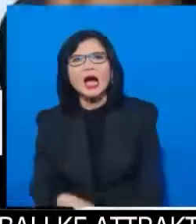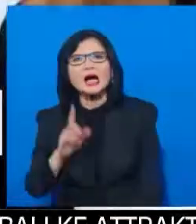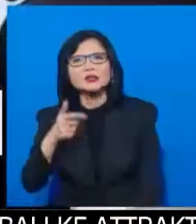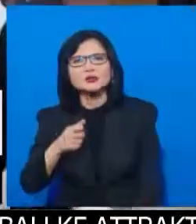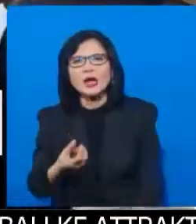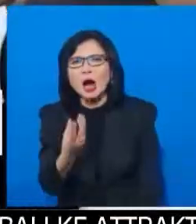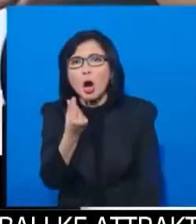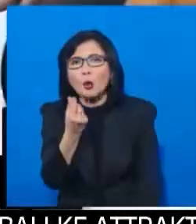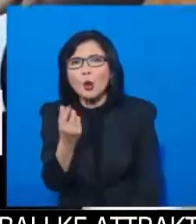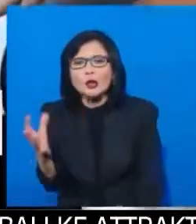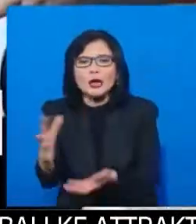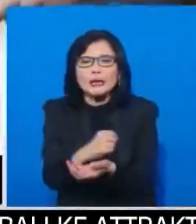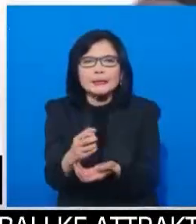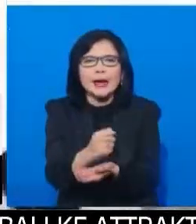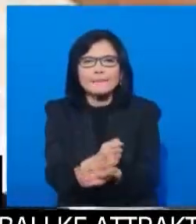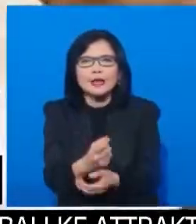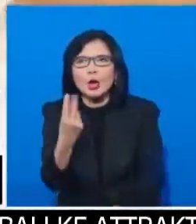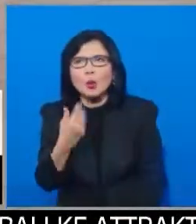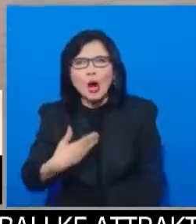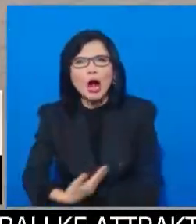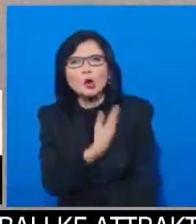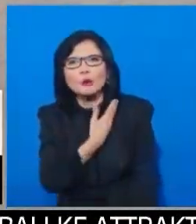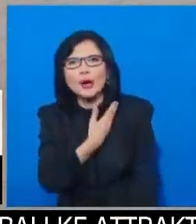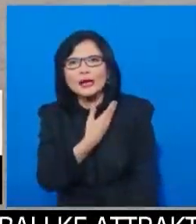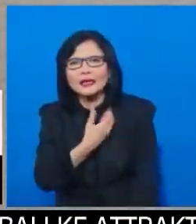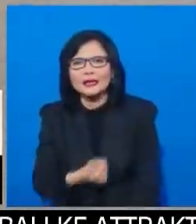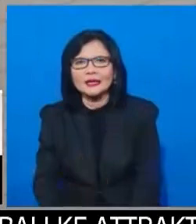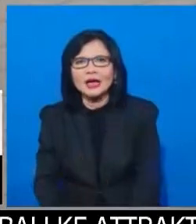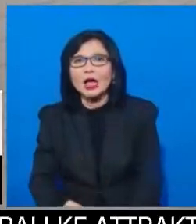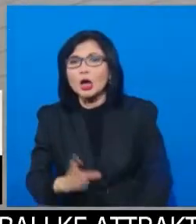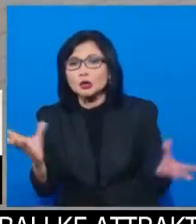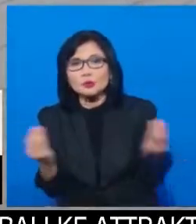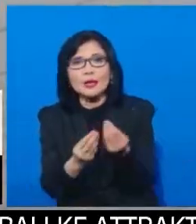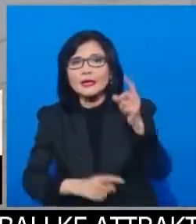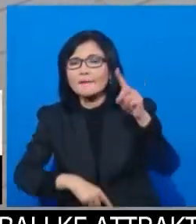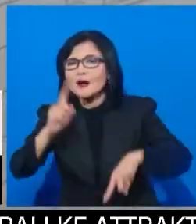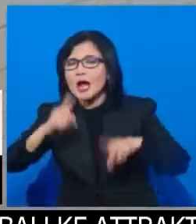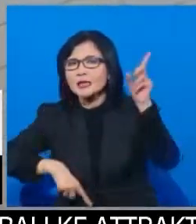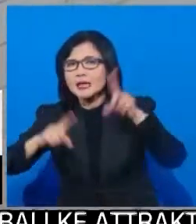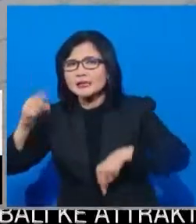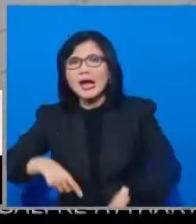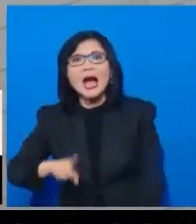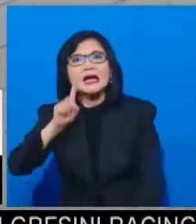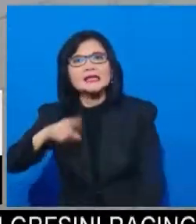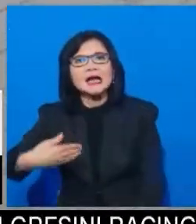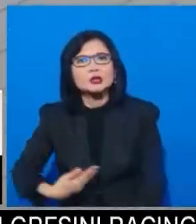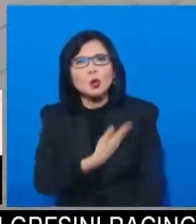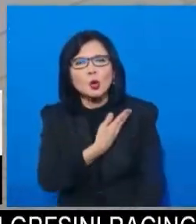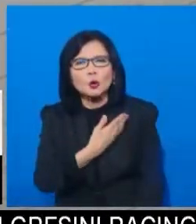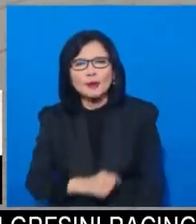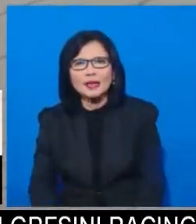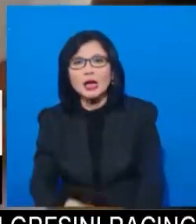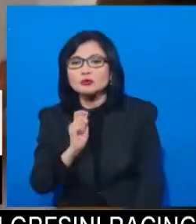uang mereka. Uang korban yang dibawa terlapor jumlahnya bervariasi, namun ada salah satu korban mengaku telah